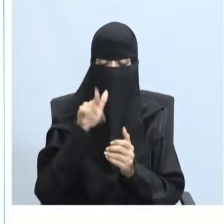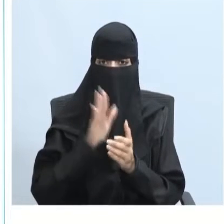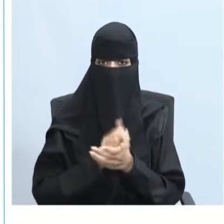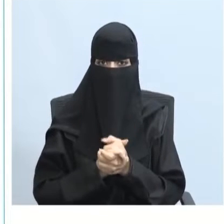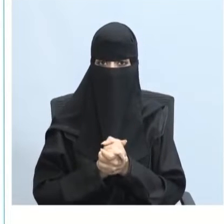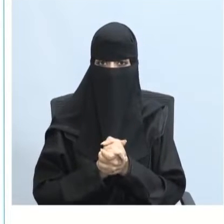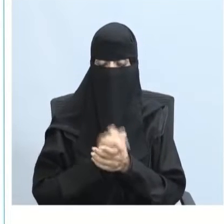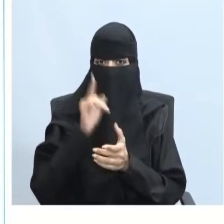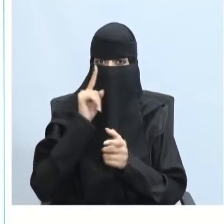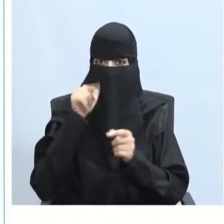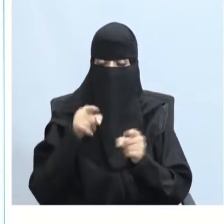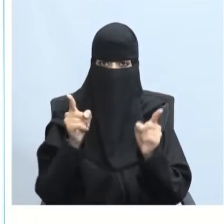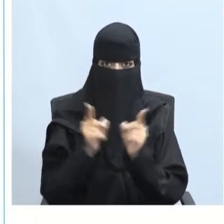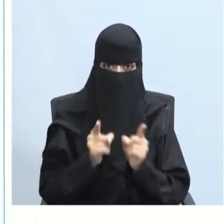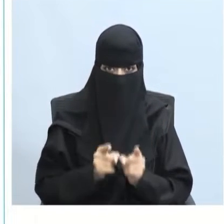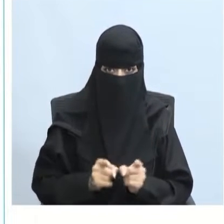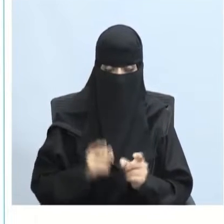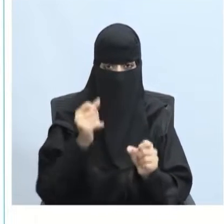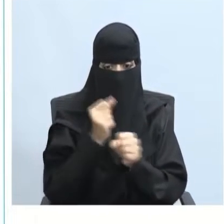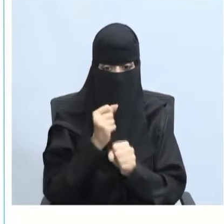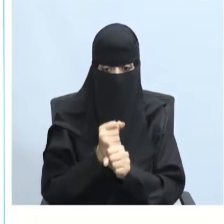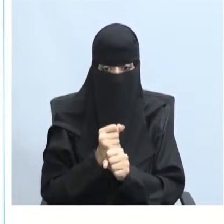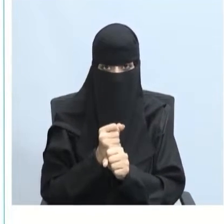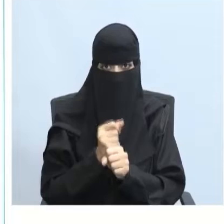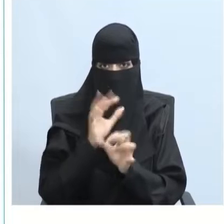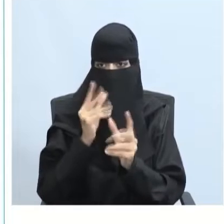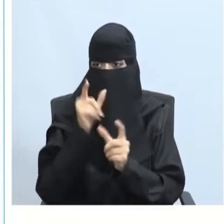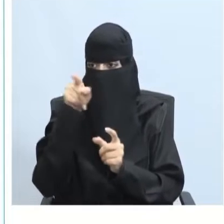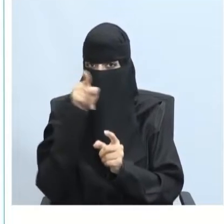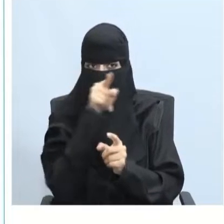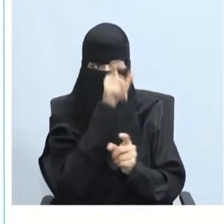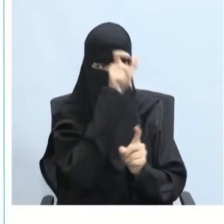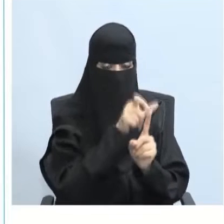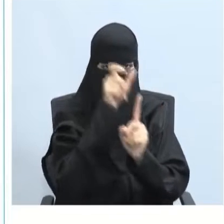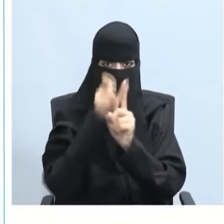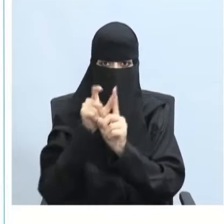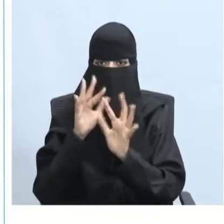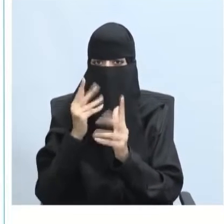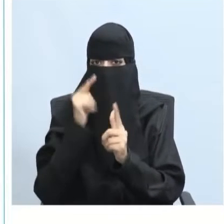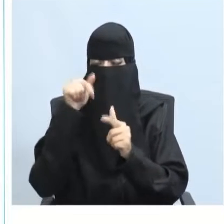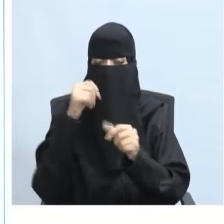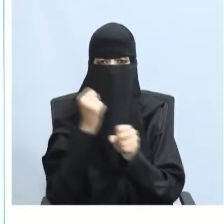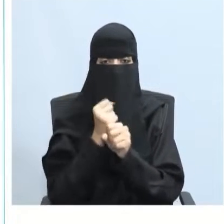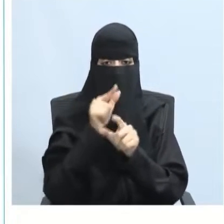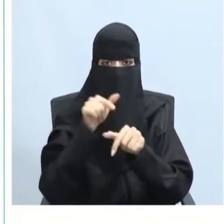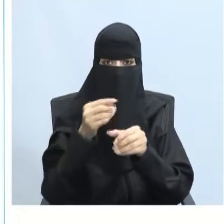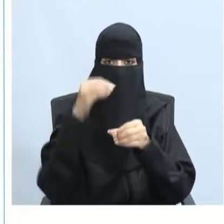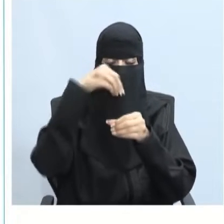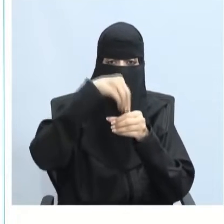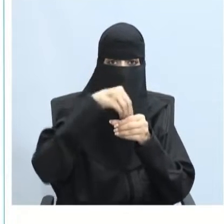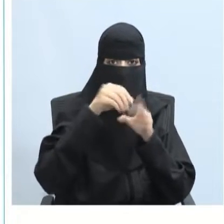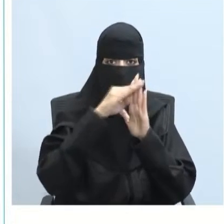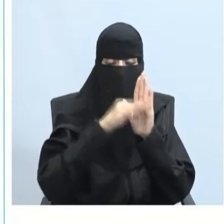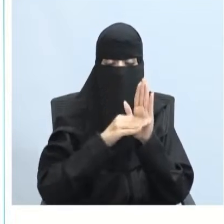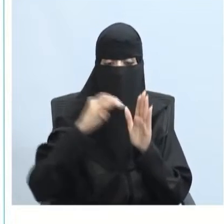تعيين المهام وادوار الموارد وتكليفهم في تطبيق جت بروجكت المشروع